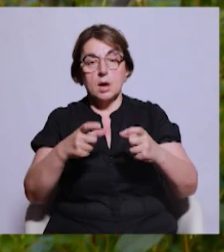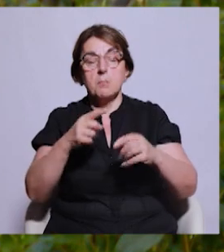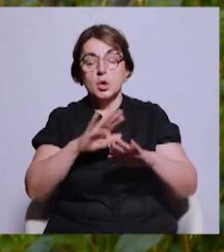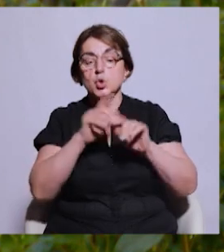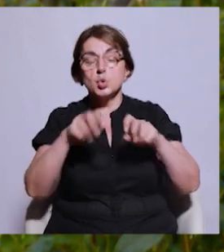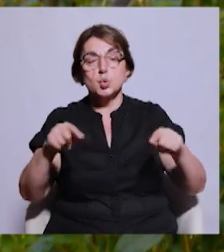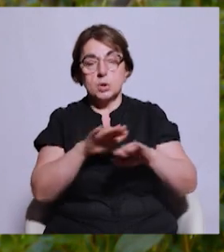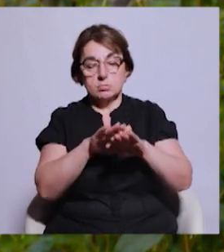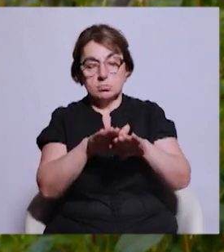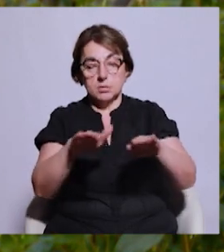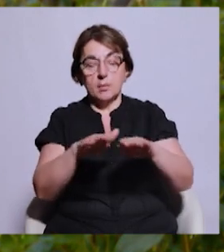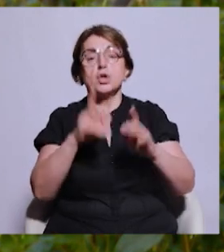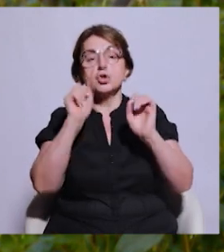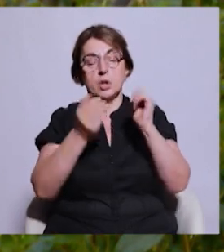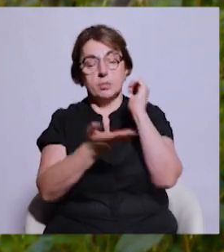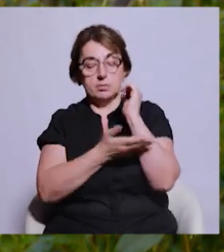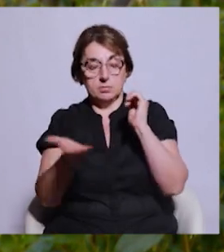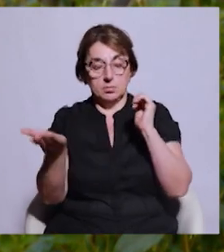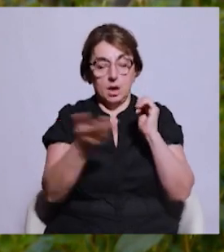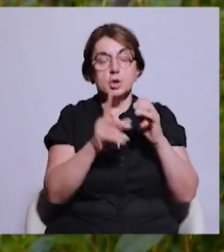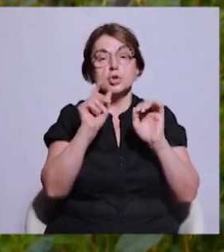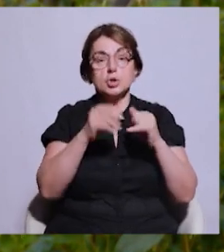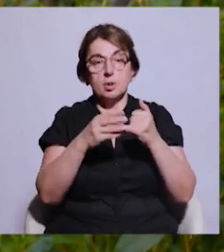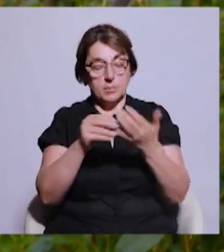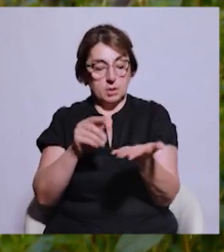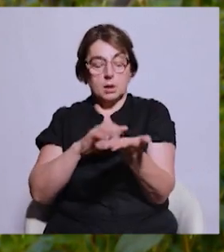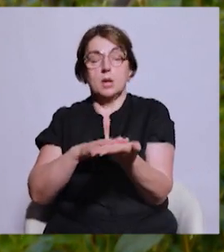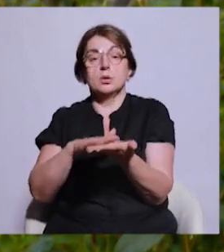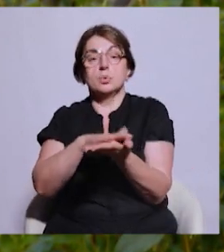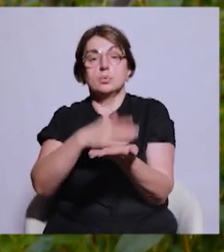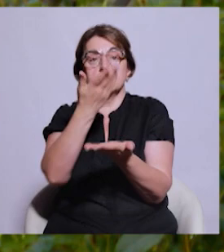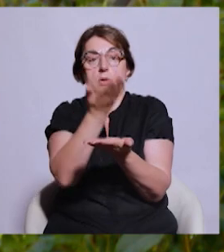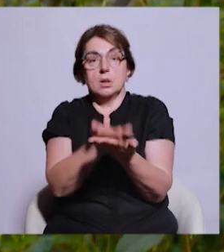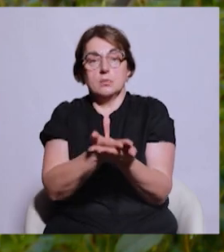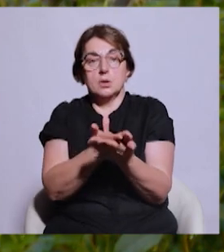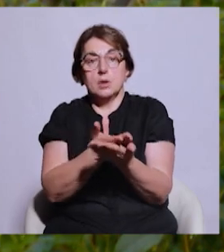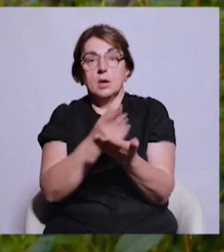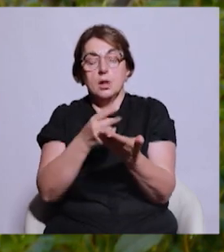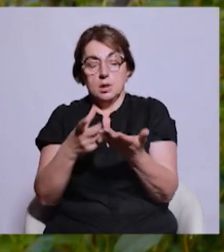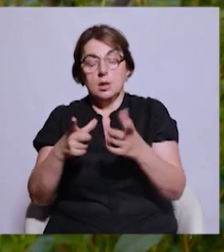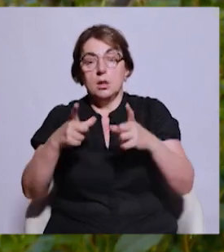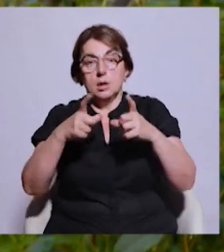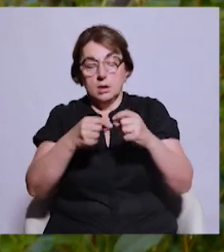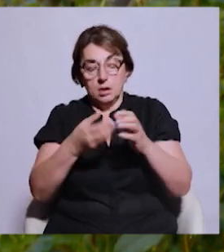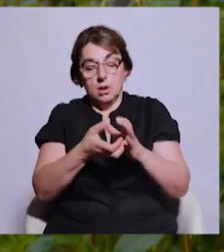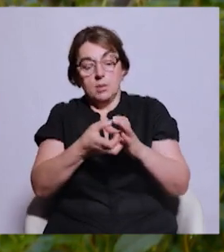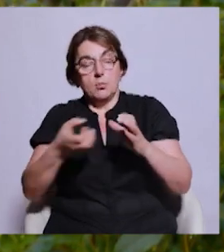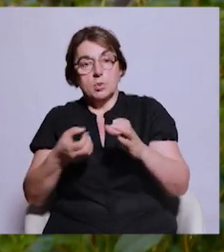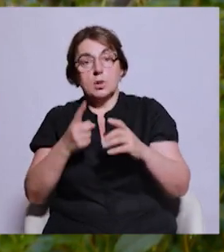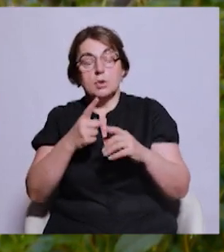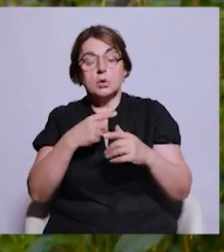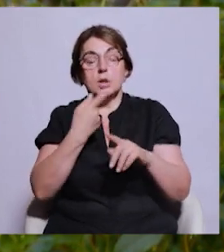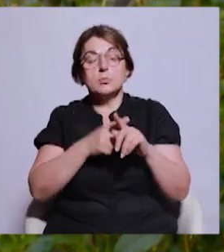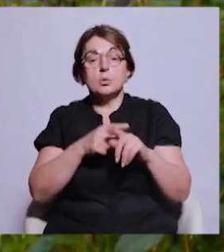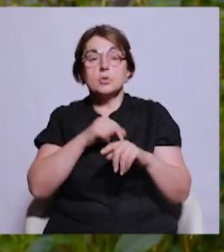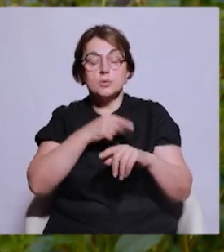დადებენ ხოლმე სწორ ზედაპირზე, ან გადაჭრილ ხეზე, ან ნიადაგზე, ან ხელის გულზე შეიძლება. ჩამკეტი უნდა მოხსნა, რომ დამაგნიტებულმა